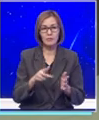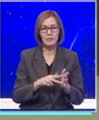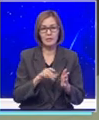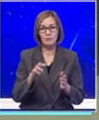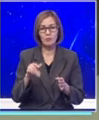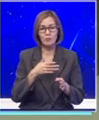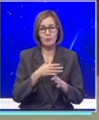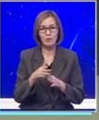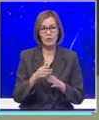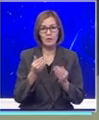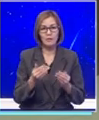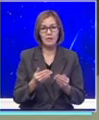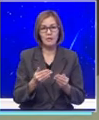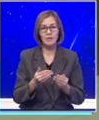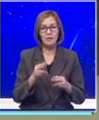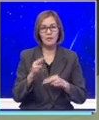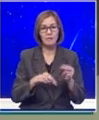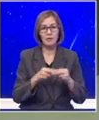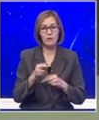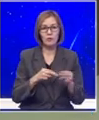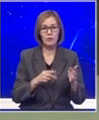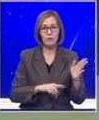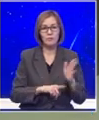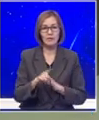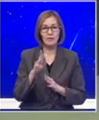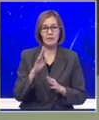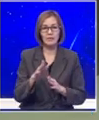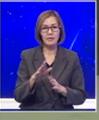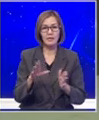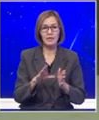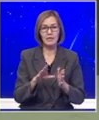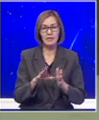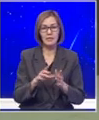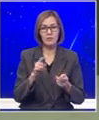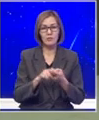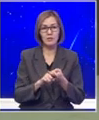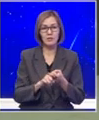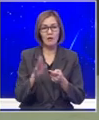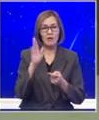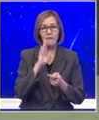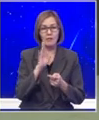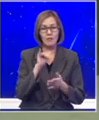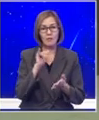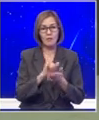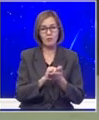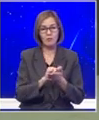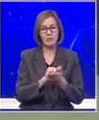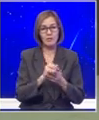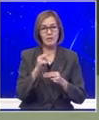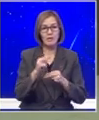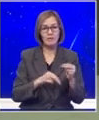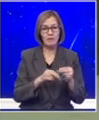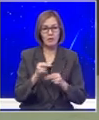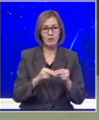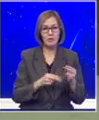бөлінді. Соответственно, биыл оның уже инфрақұрылымы бірінші болып жаңағы электроэнергия тартылады и водопровод тартылады.